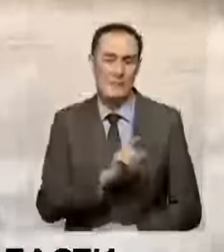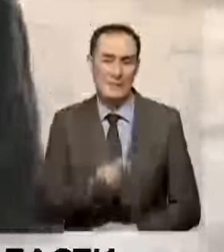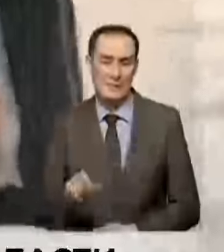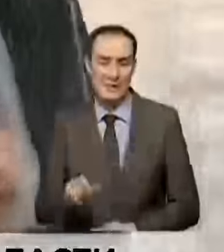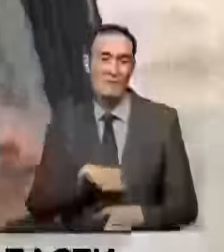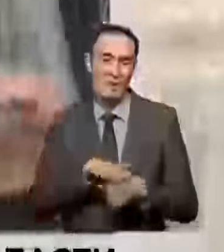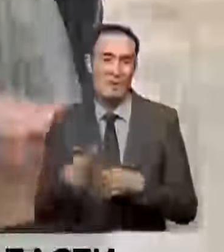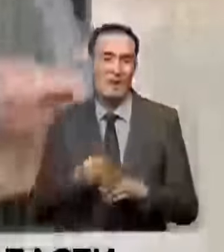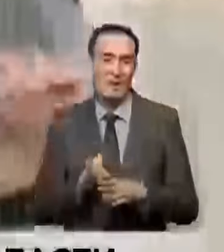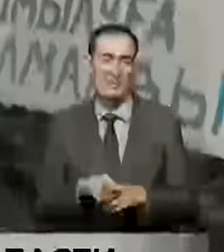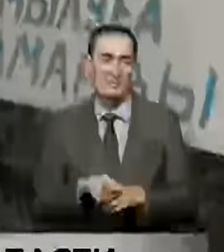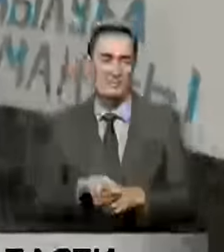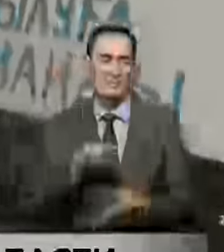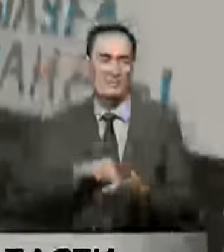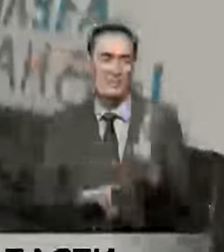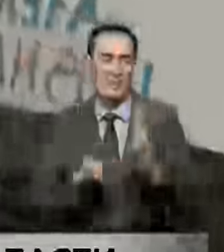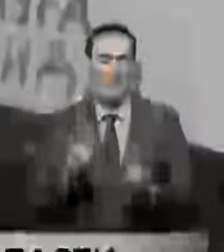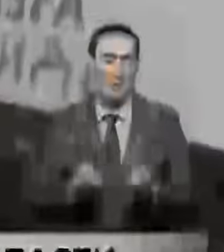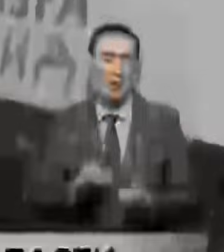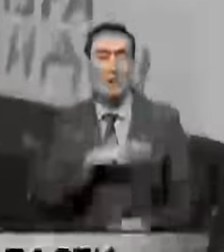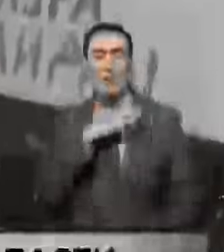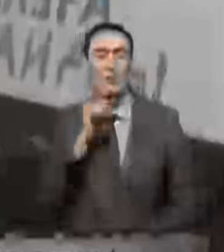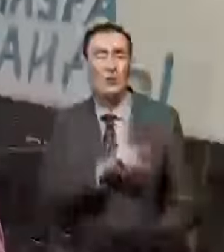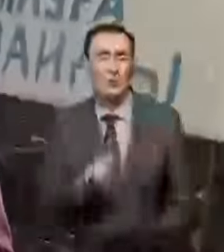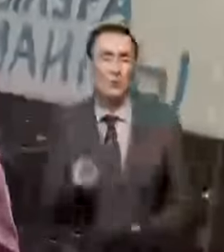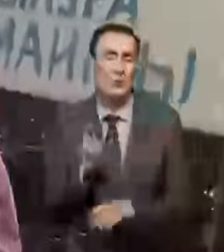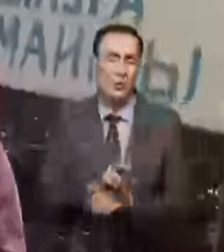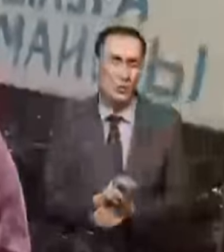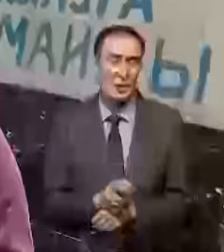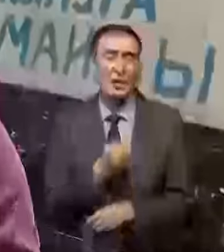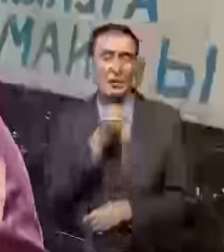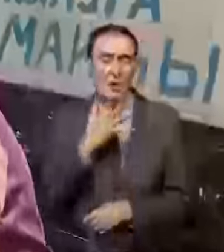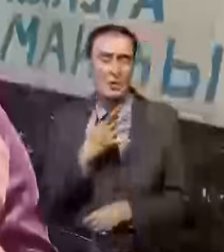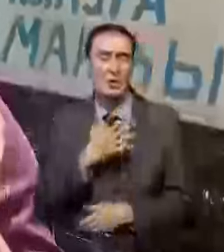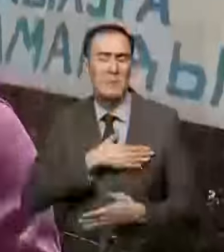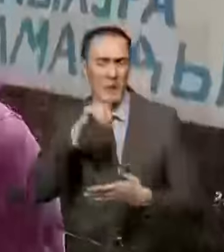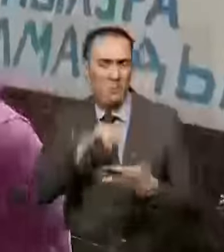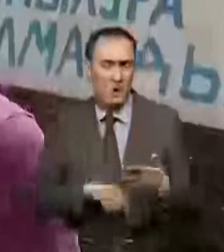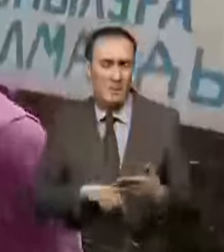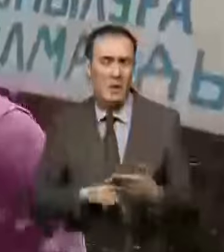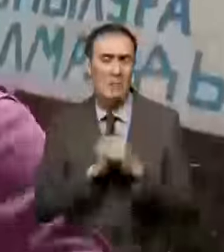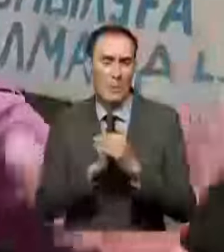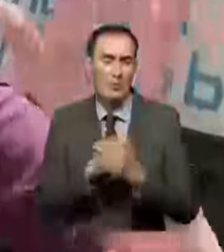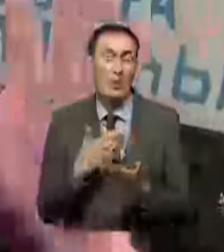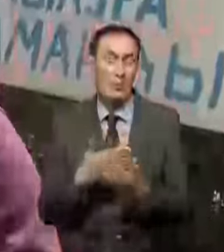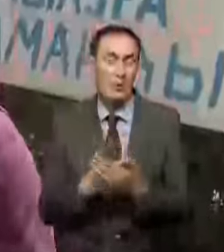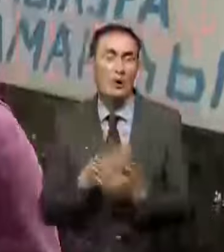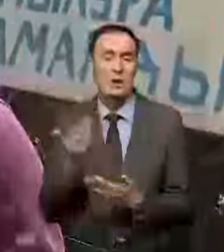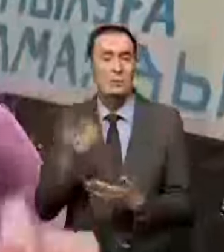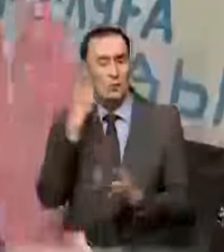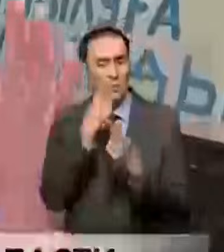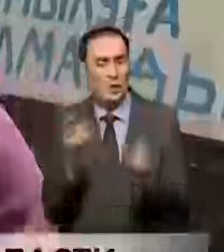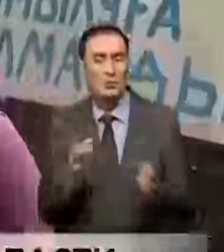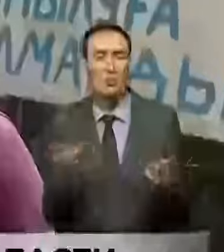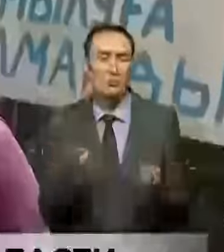посетители следуют этим указаниям. Многие люди приходят сюда с хорошими намерениями для паломничества. Здесь их